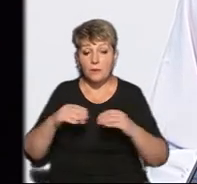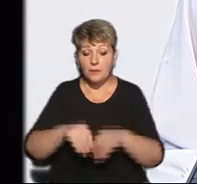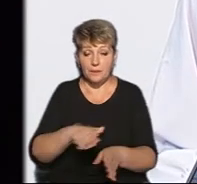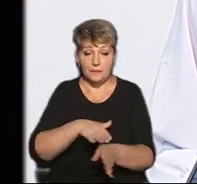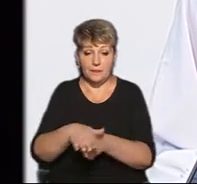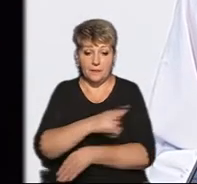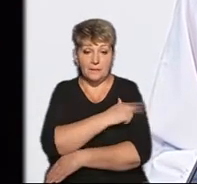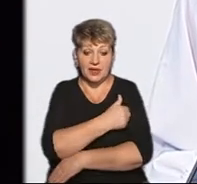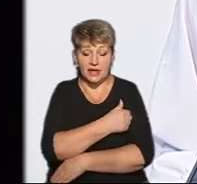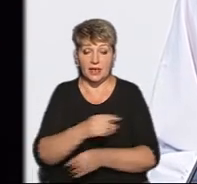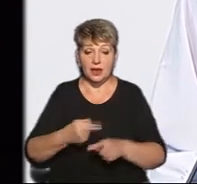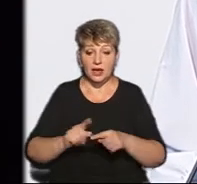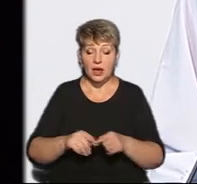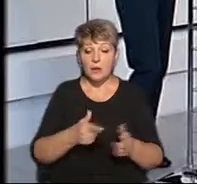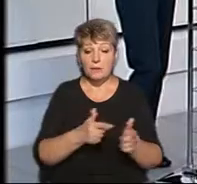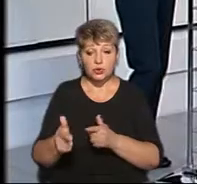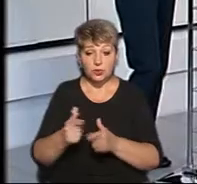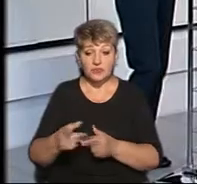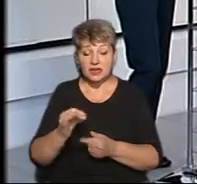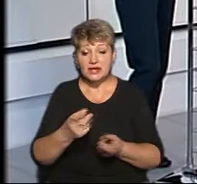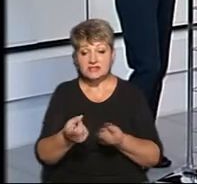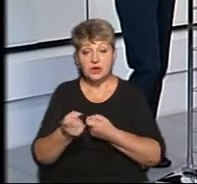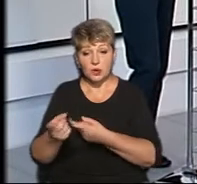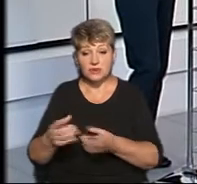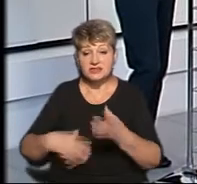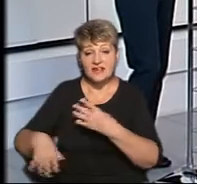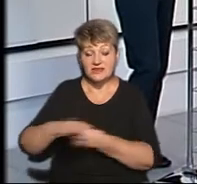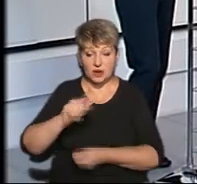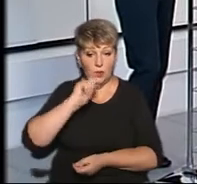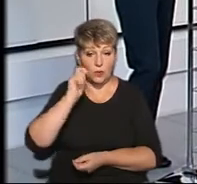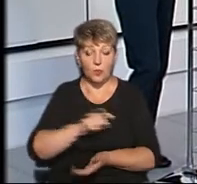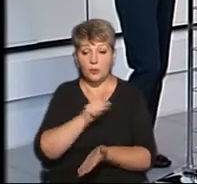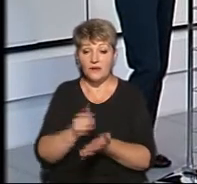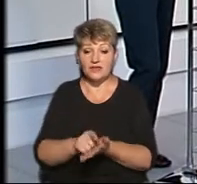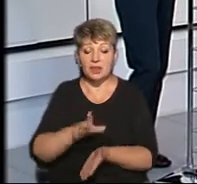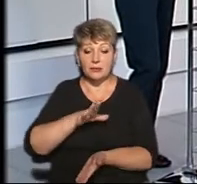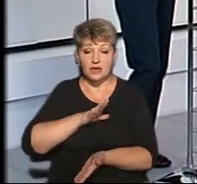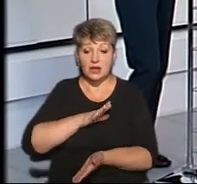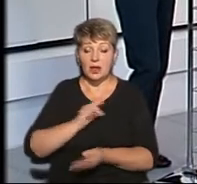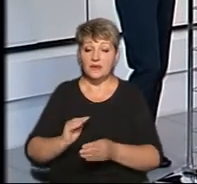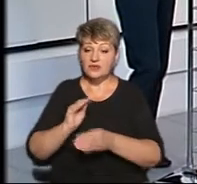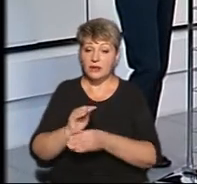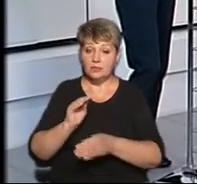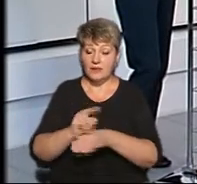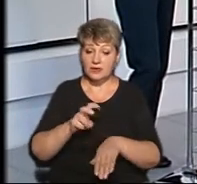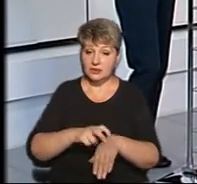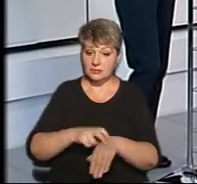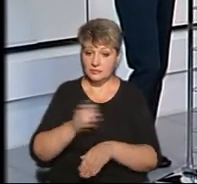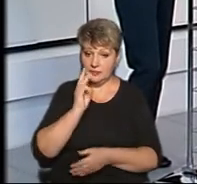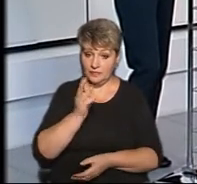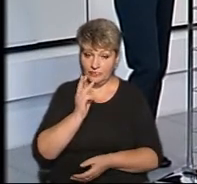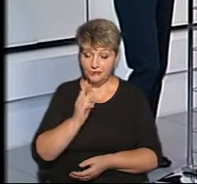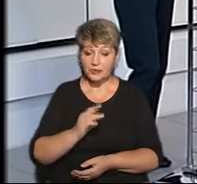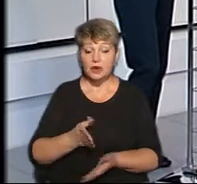по підтримці молодих кадрів і залученні сюди фахівців з усієї України. Повинні бути муніципальні надбавки медикам, повинно бути